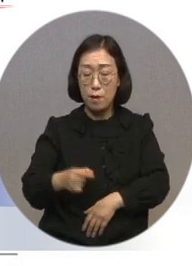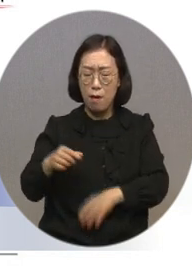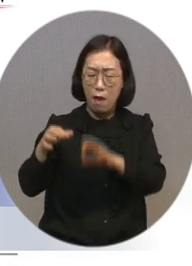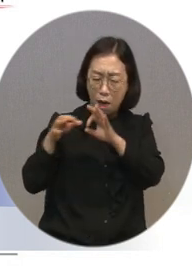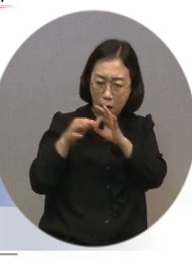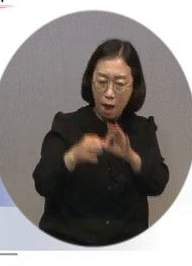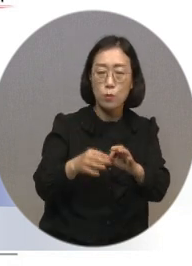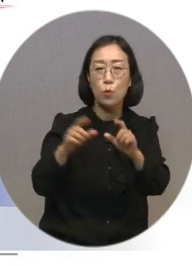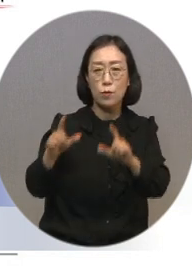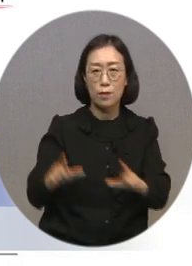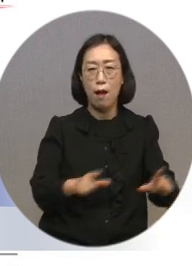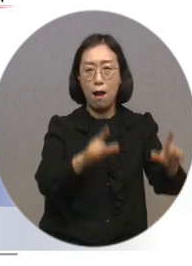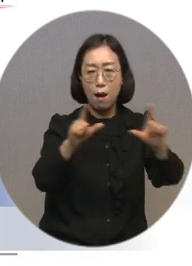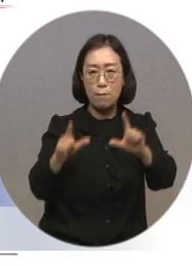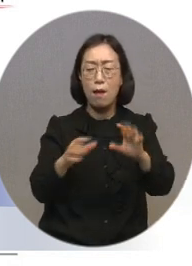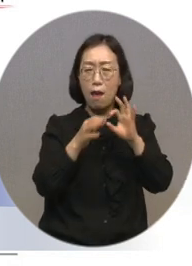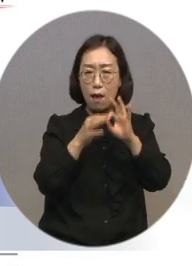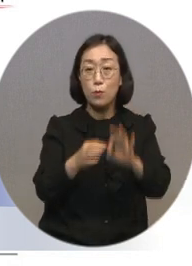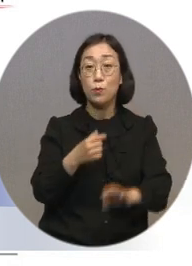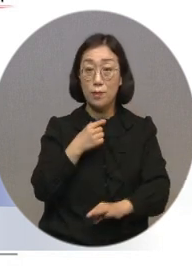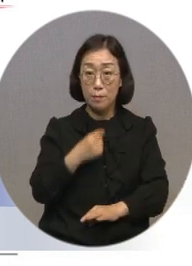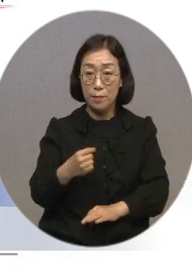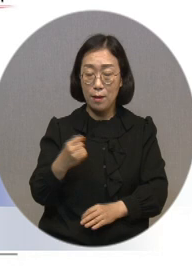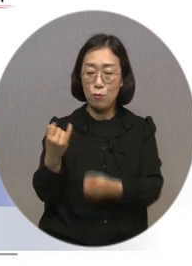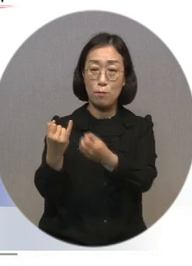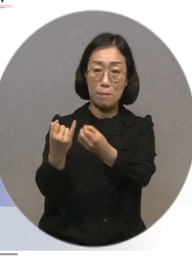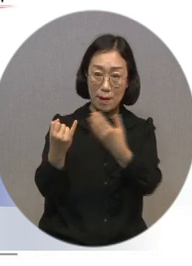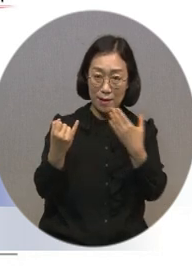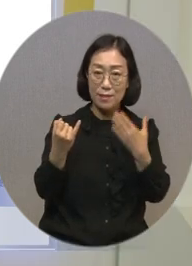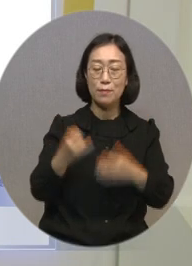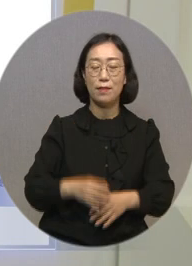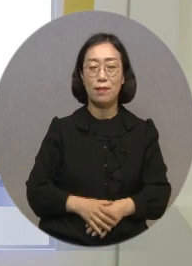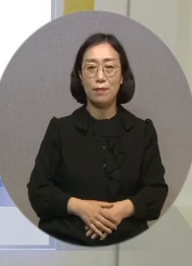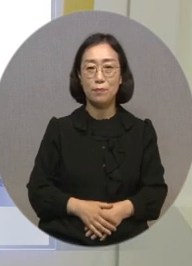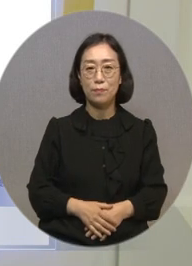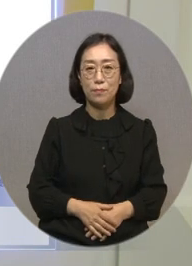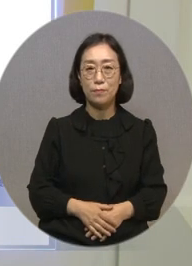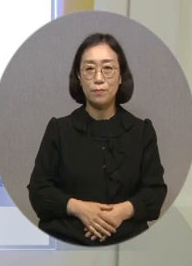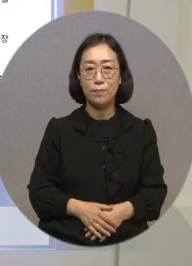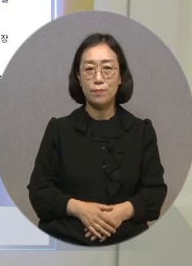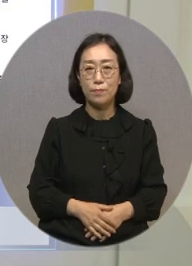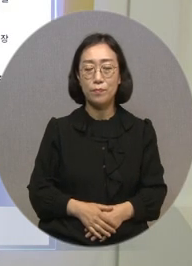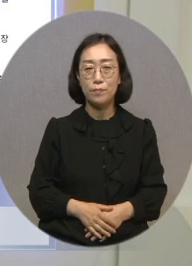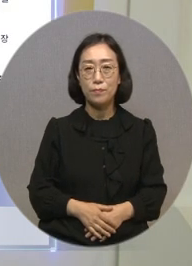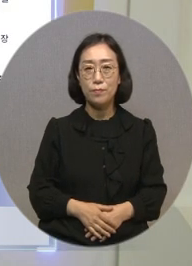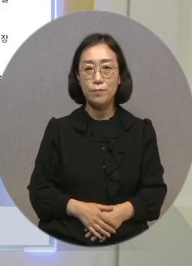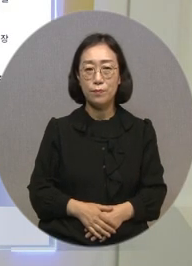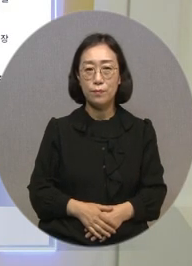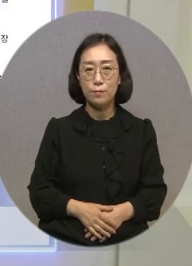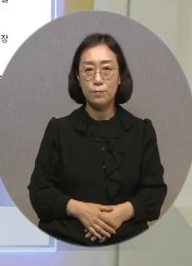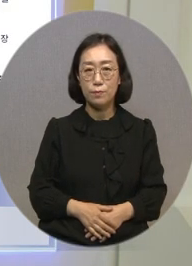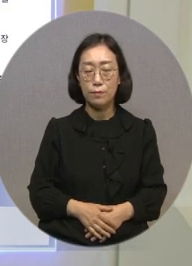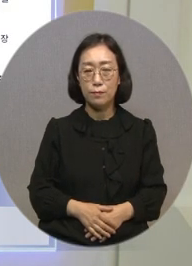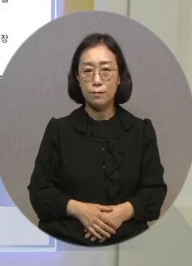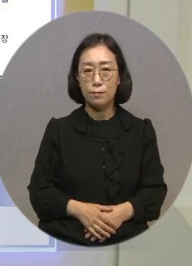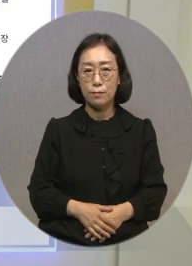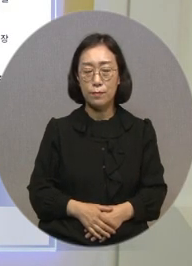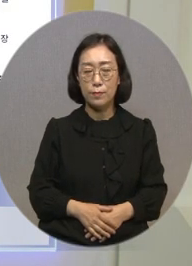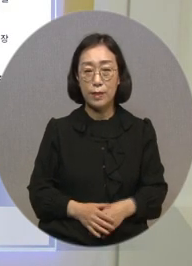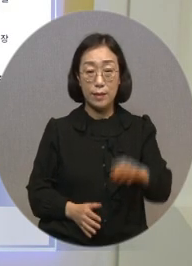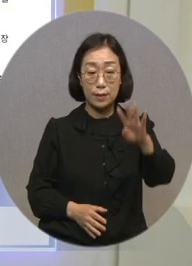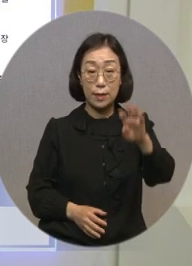삶을 채어 나가겠다고 소감을 밝혔습니다 다음 뉴스입니다 제